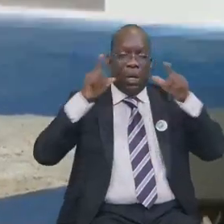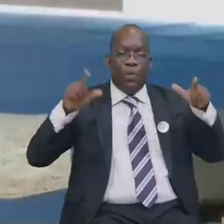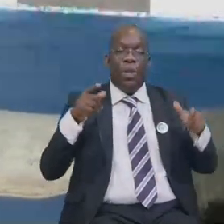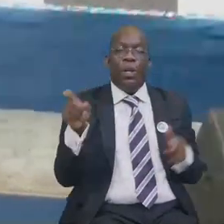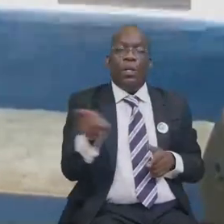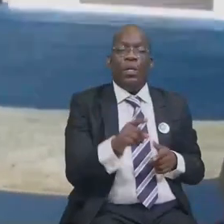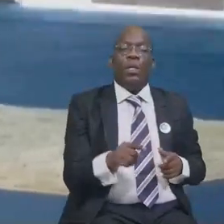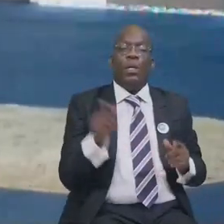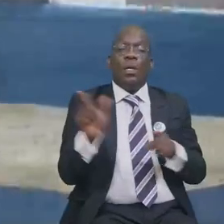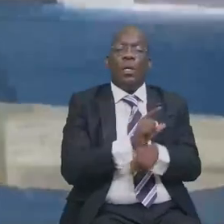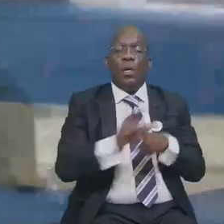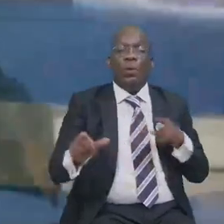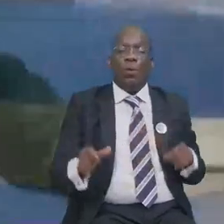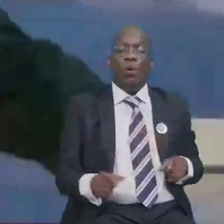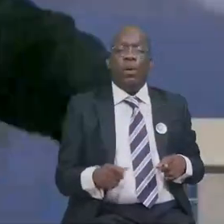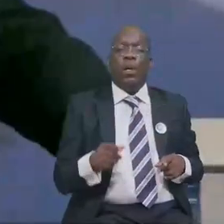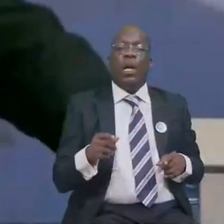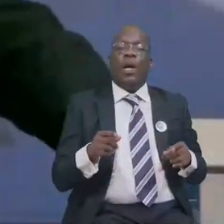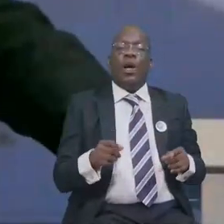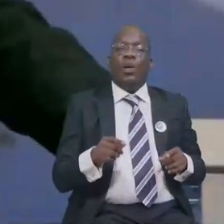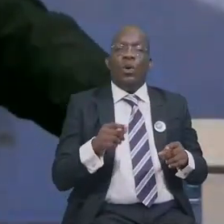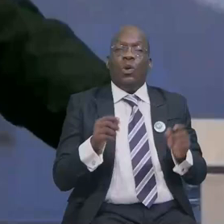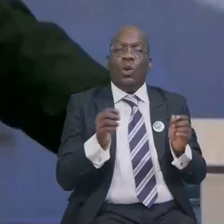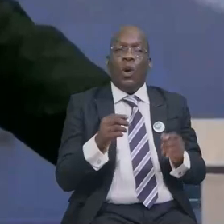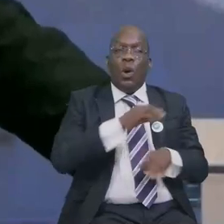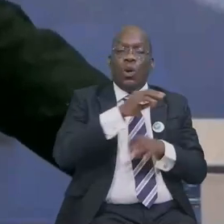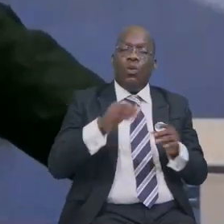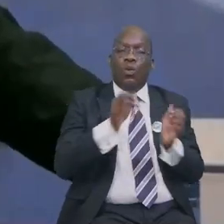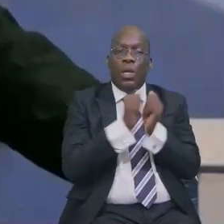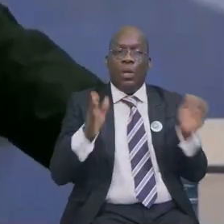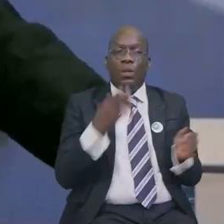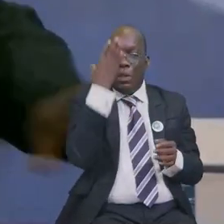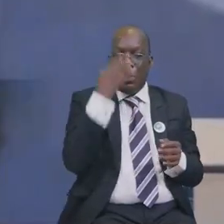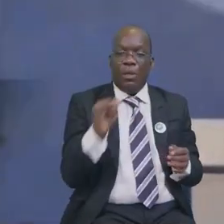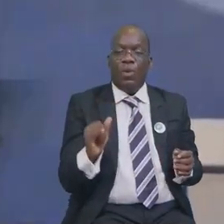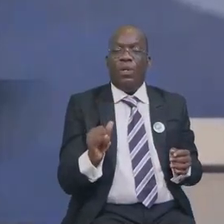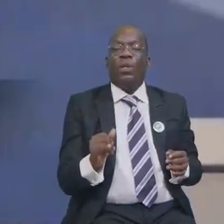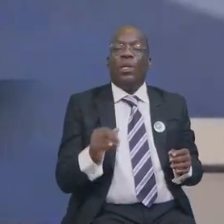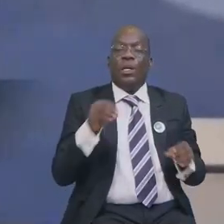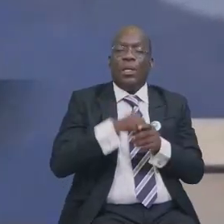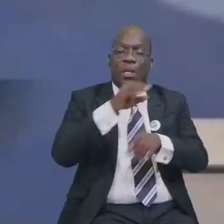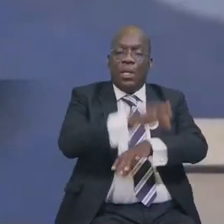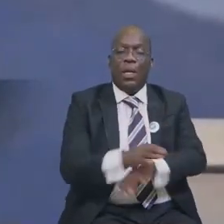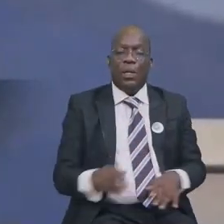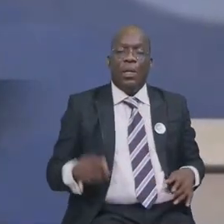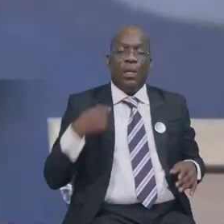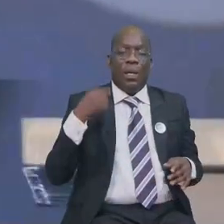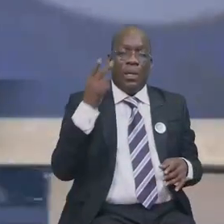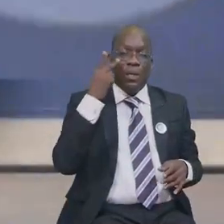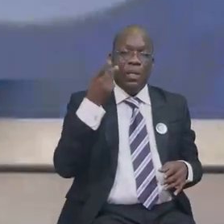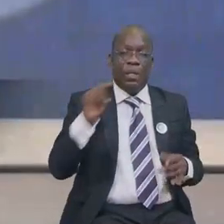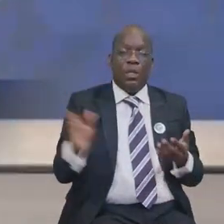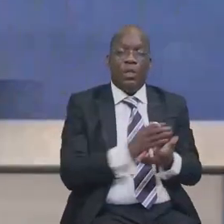langues, ils ont travaillé, passé des nuits sans sommeil pour nous donner la Bible. Regardez les chants que nous chantons,